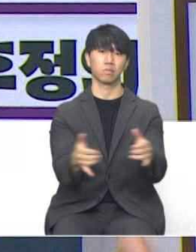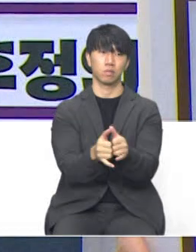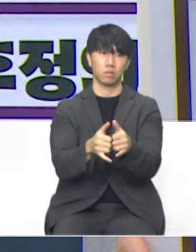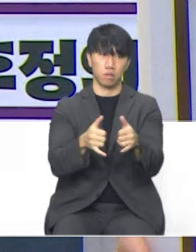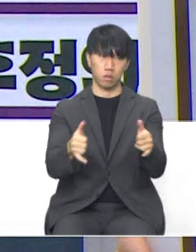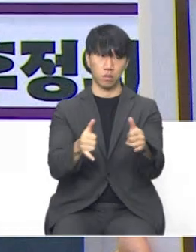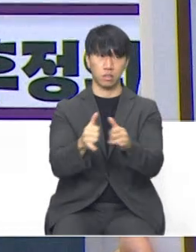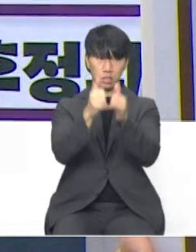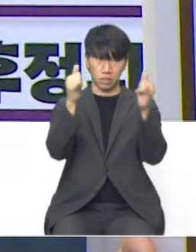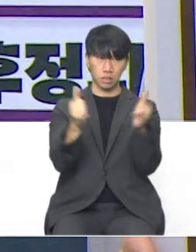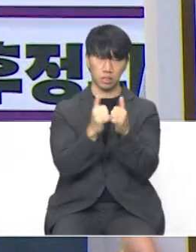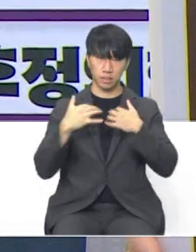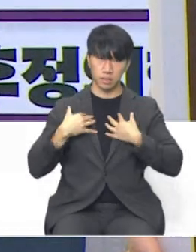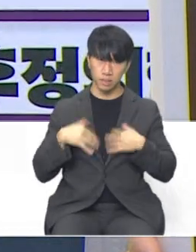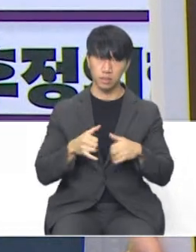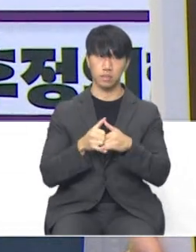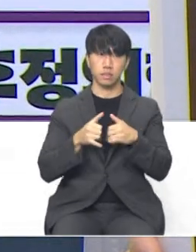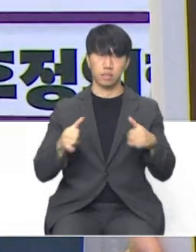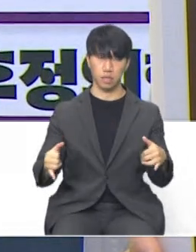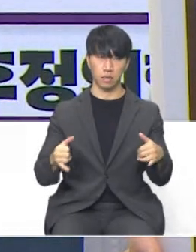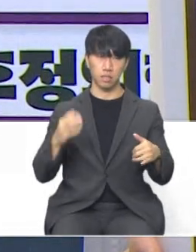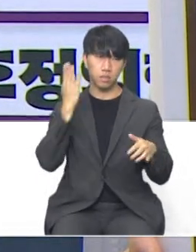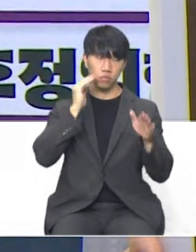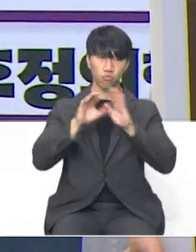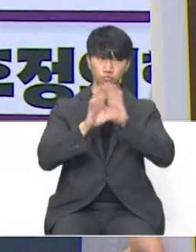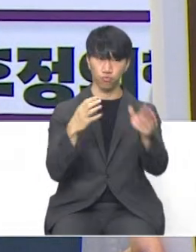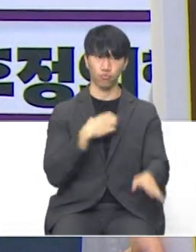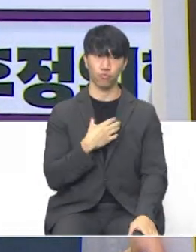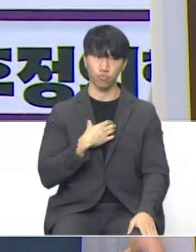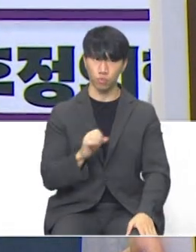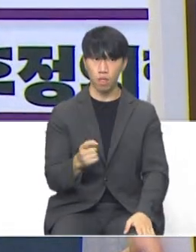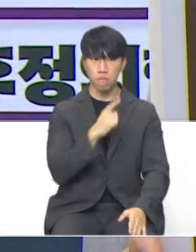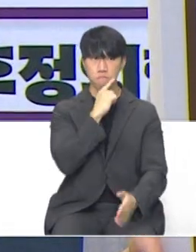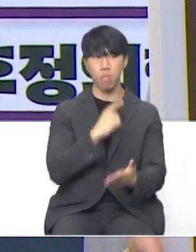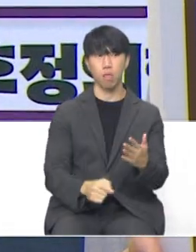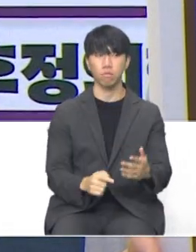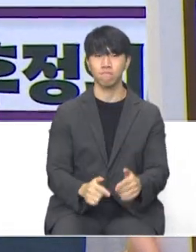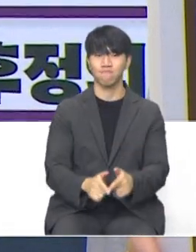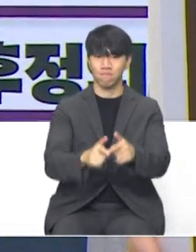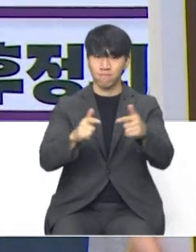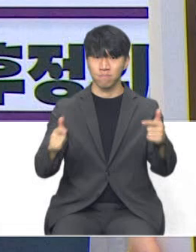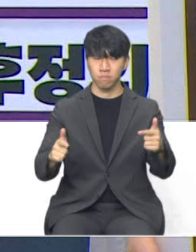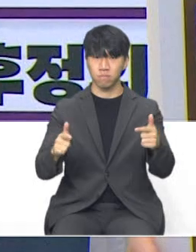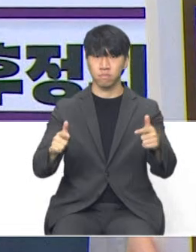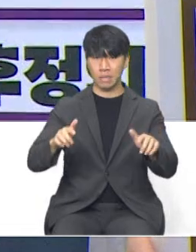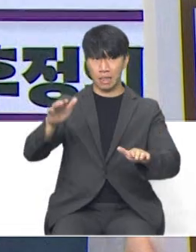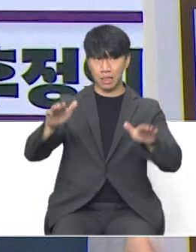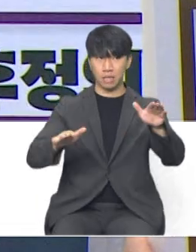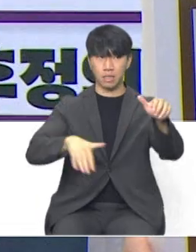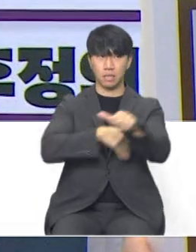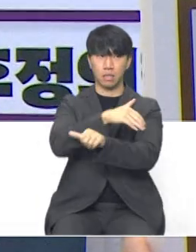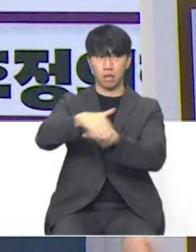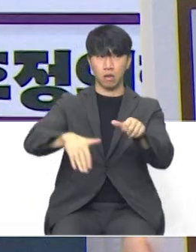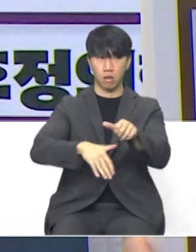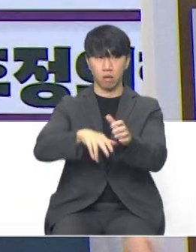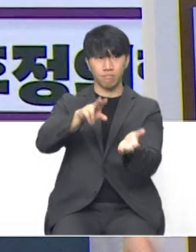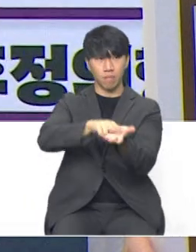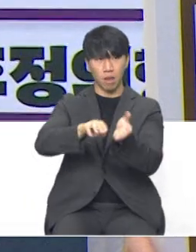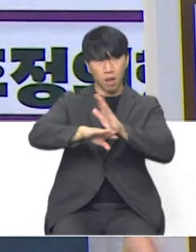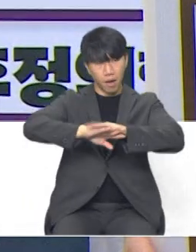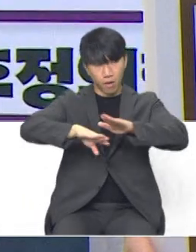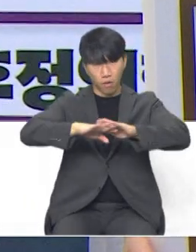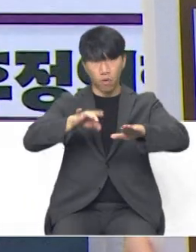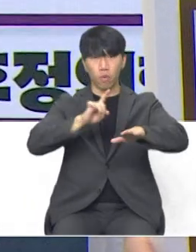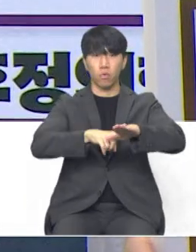노동자, 사회적 약자입니다. 기후위기로 인한 피해가 가중되는 불평등한 현실 속에서 문제를 해결하는